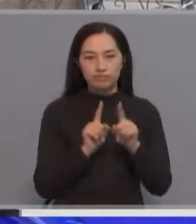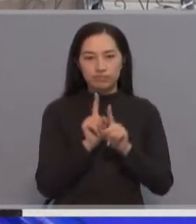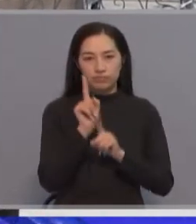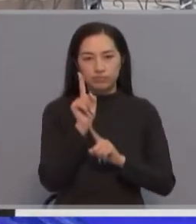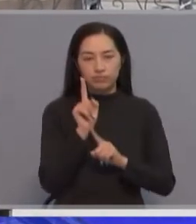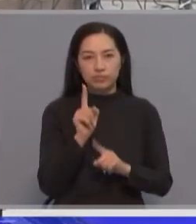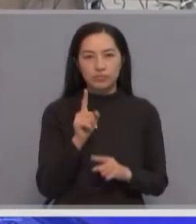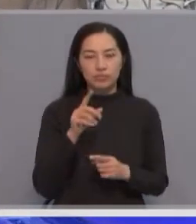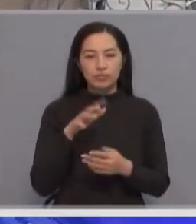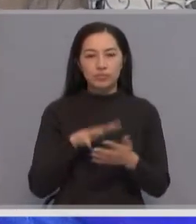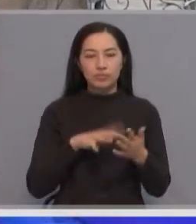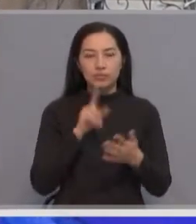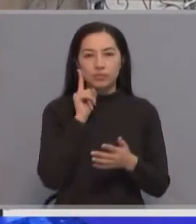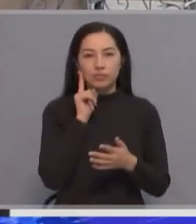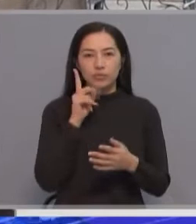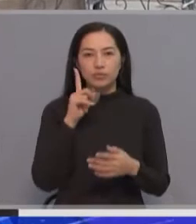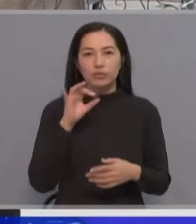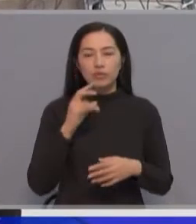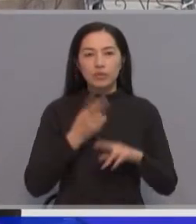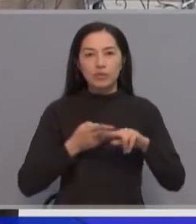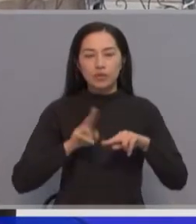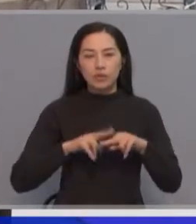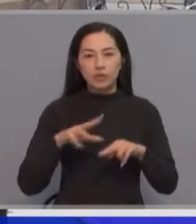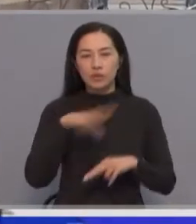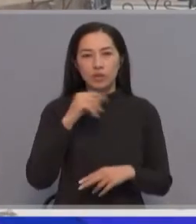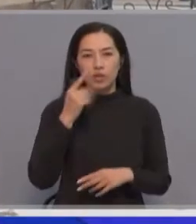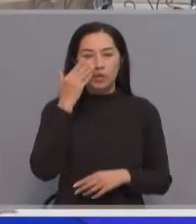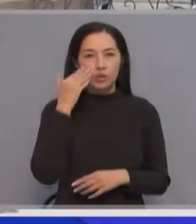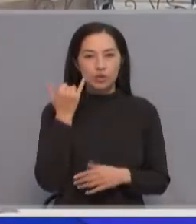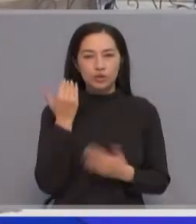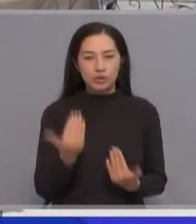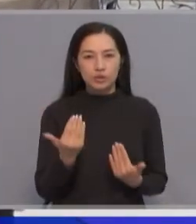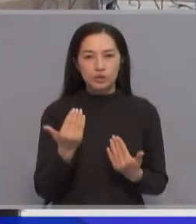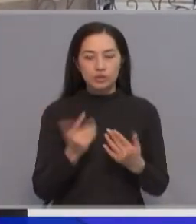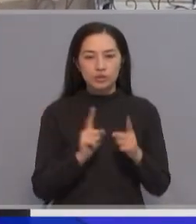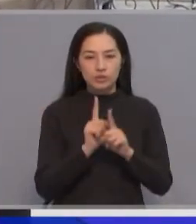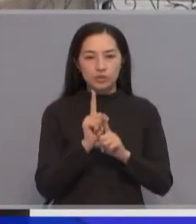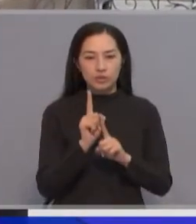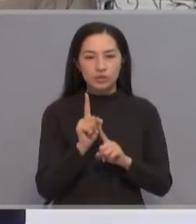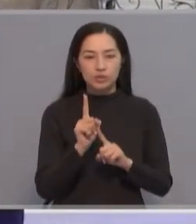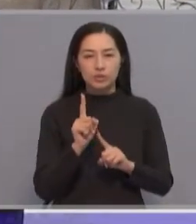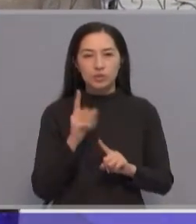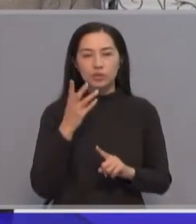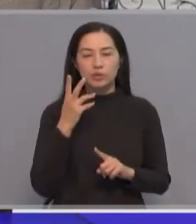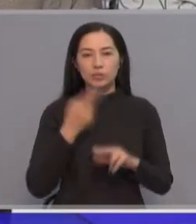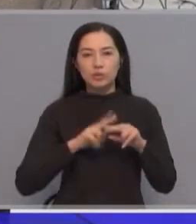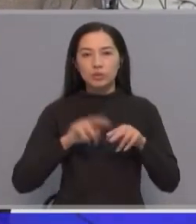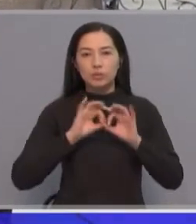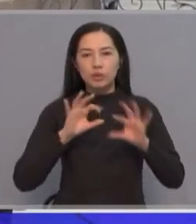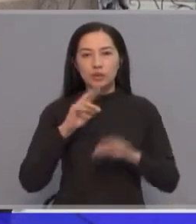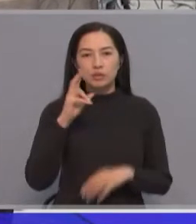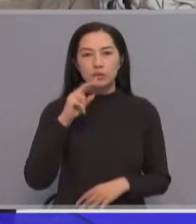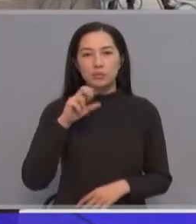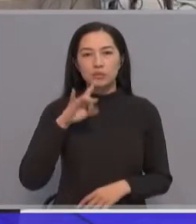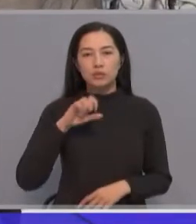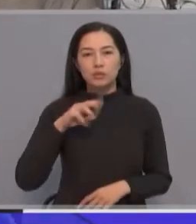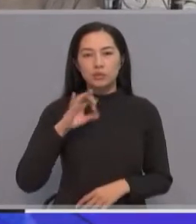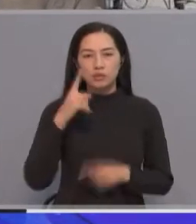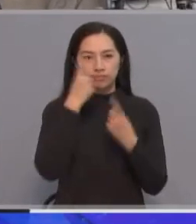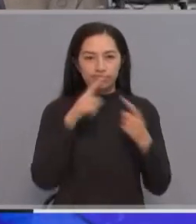Осы жасыл аймаққа түскеннен кейін бізде де жеңілдету шаралары қазір қарастырылған. Сол себептен бізде департамент тарапынан